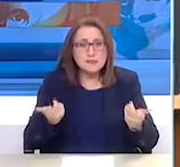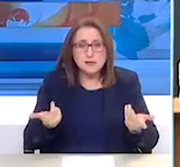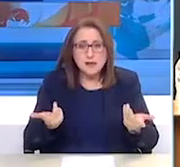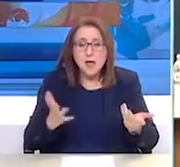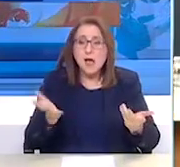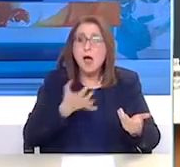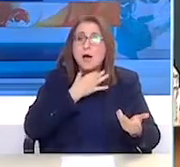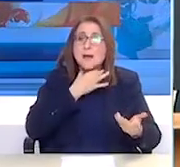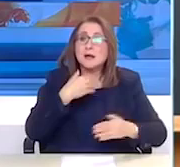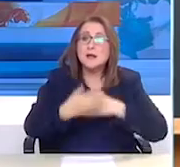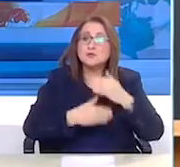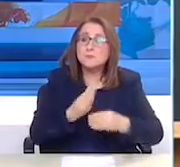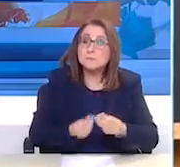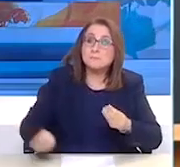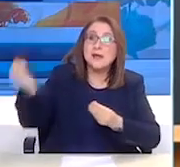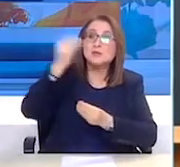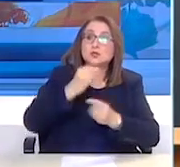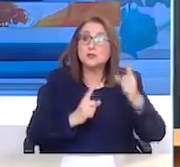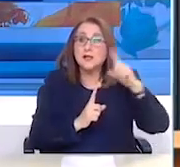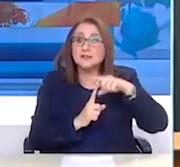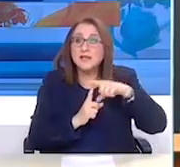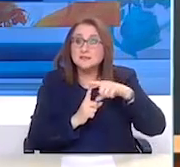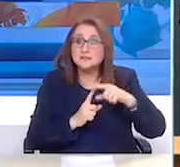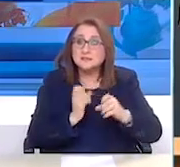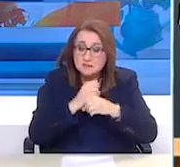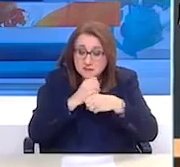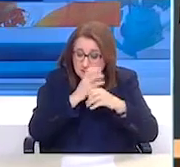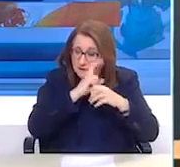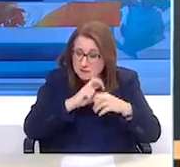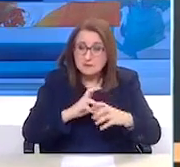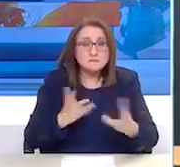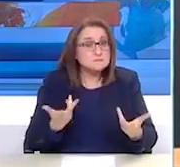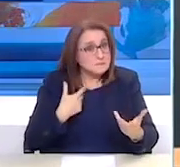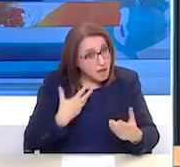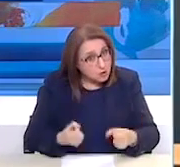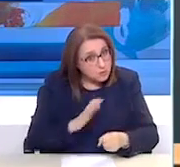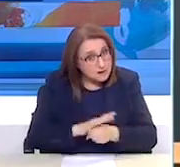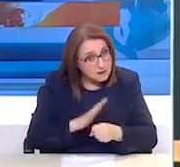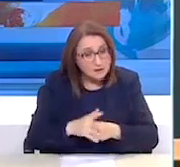και χρειαστούμε περισσότερα τεστ, θα έχουμε επάρκεια? Πώς τοποθετείται το Υπουργείο Υγείας?